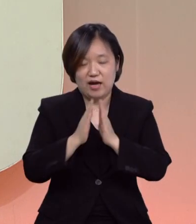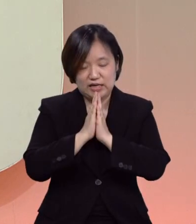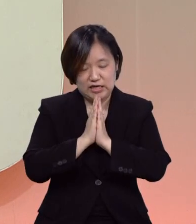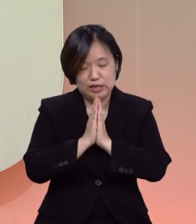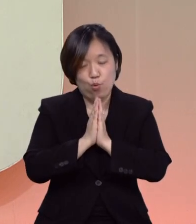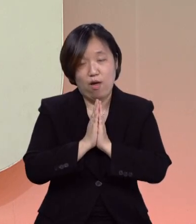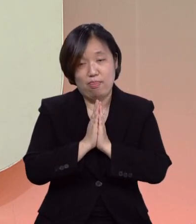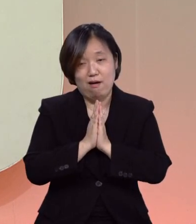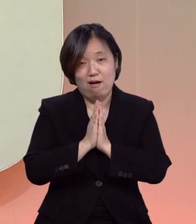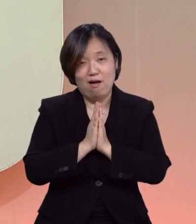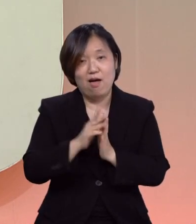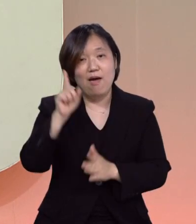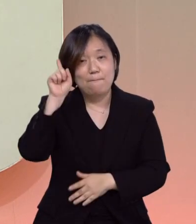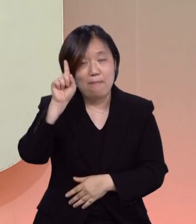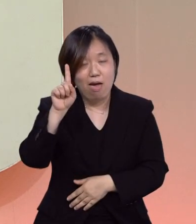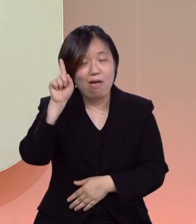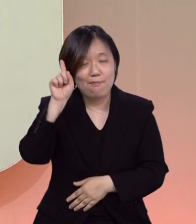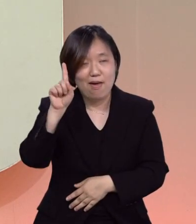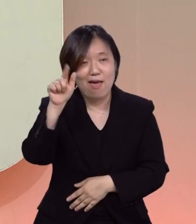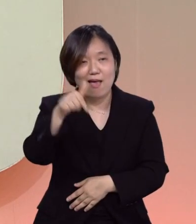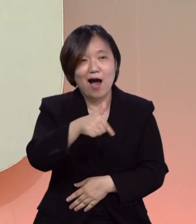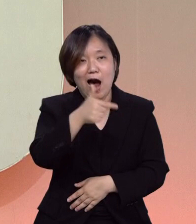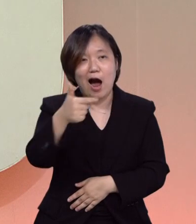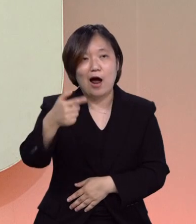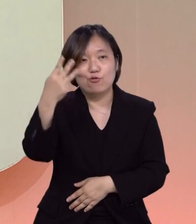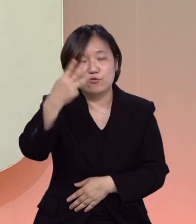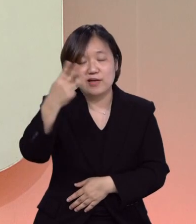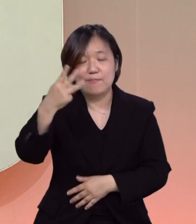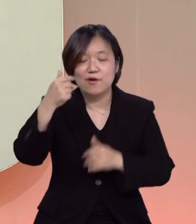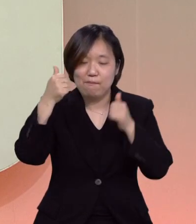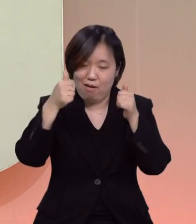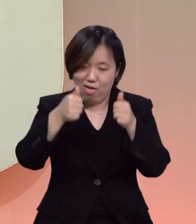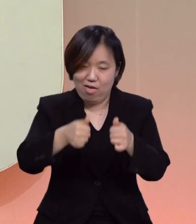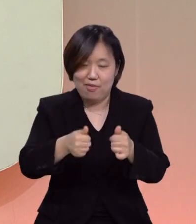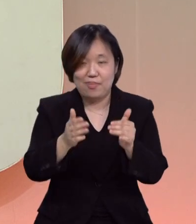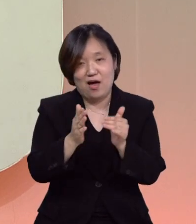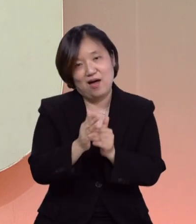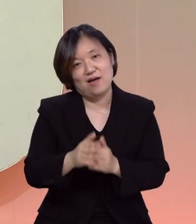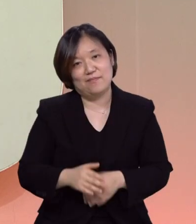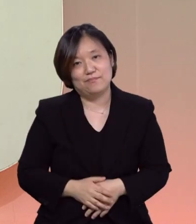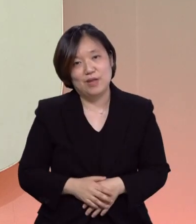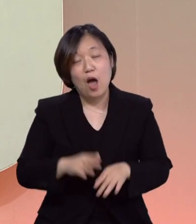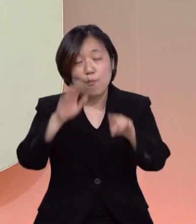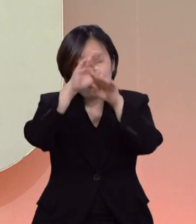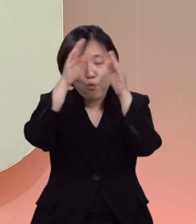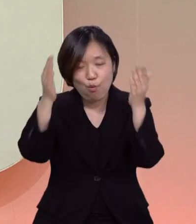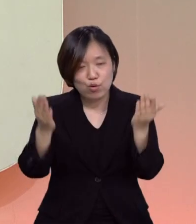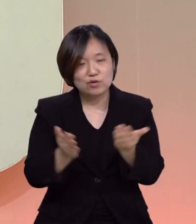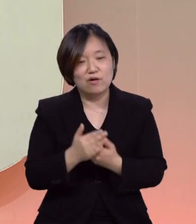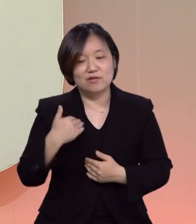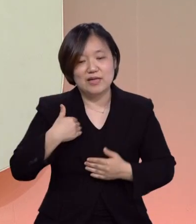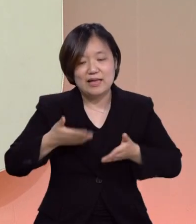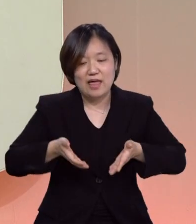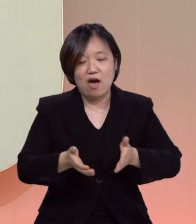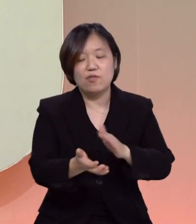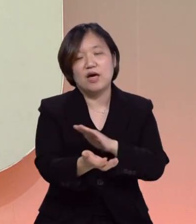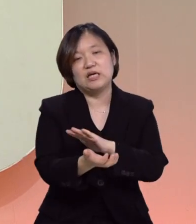거예요 모든 것이 전생에 2년 인과였다